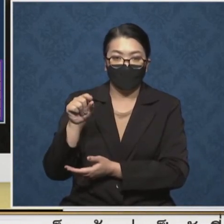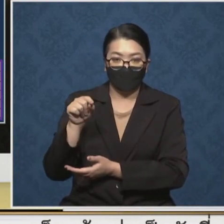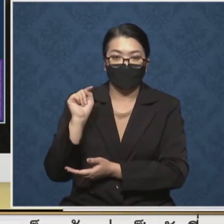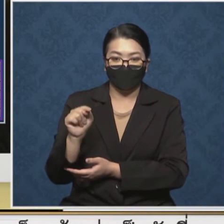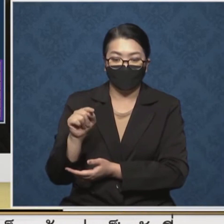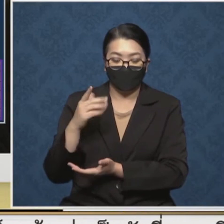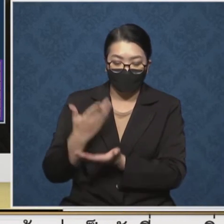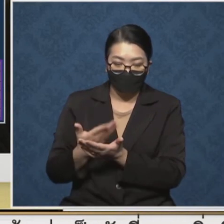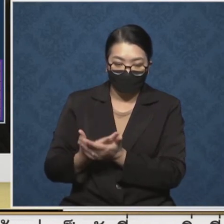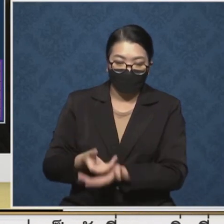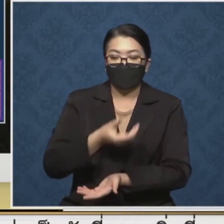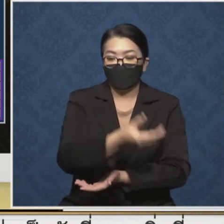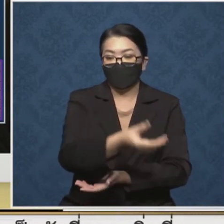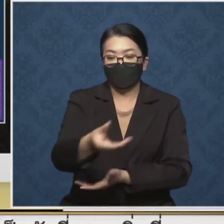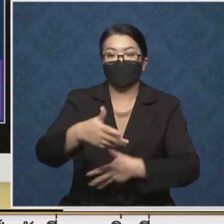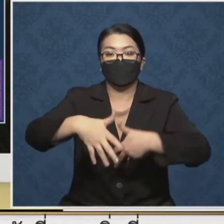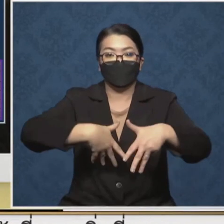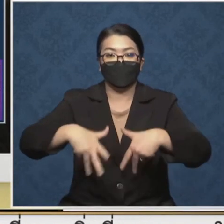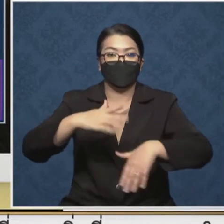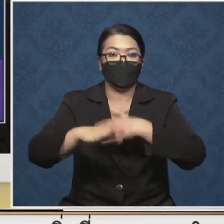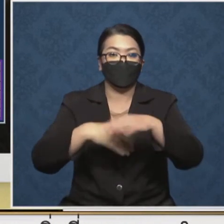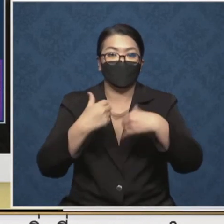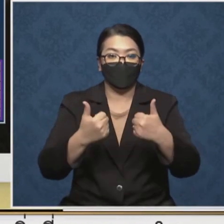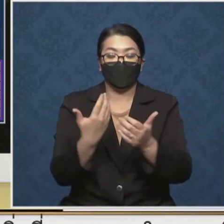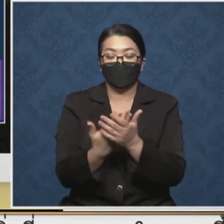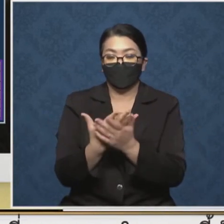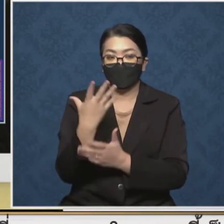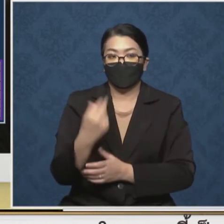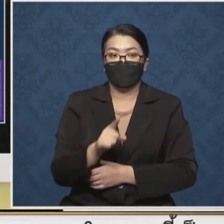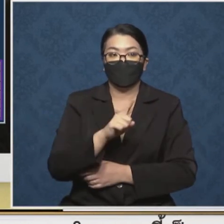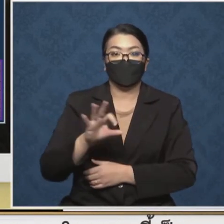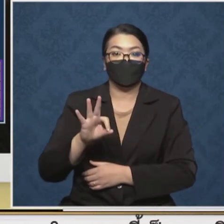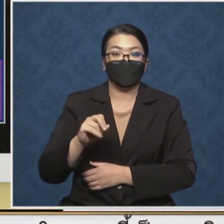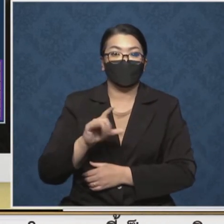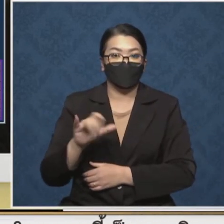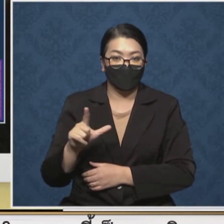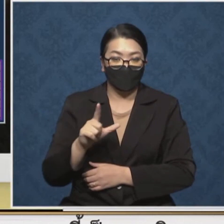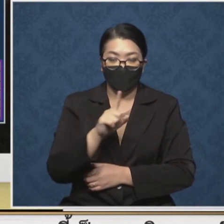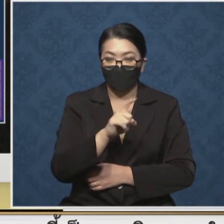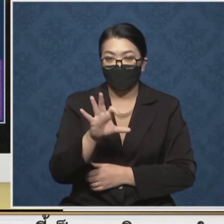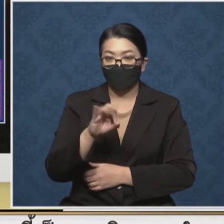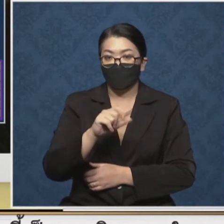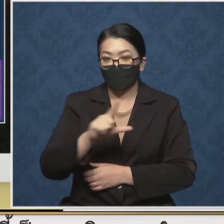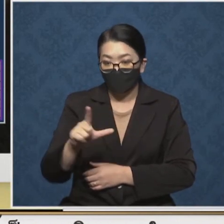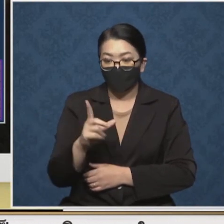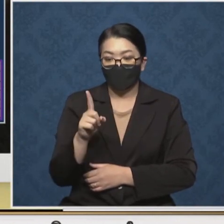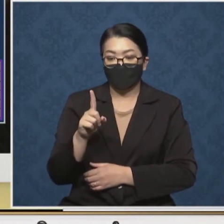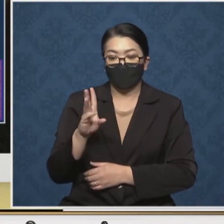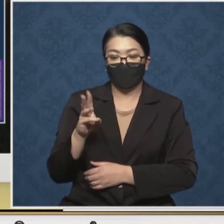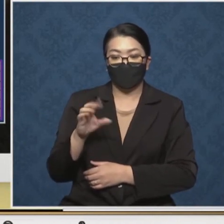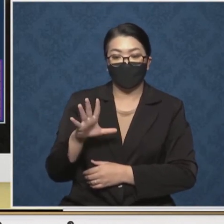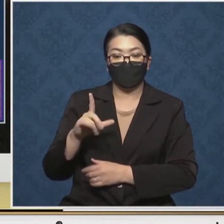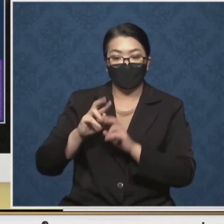ารนั้นมีเหออยู่ 190 ล้านและในจำนวน 190 ล้าน มีอยู่ 65 ล้านค่ะที่เป็ค่าอุป